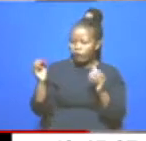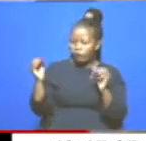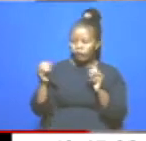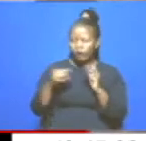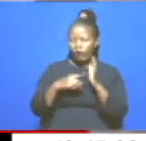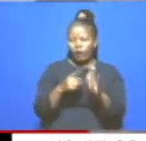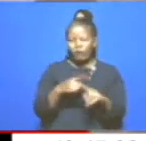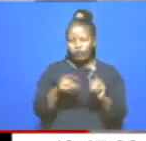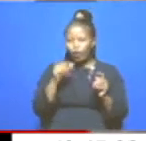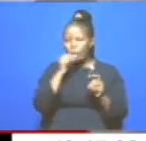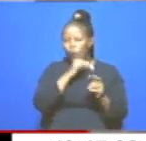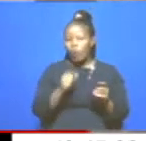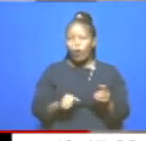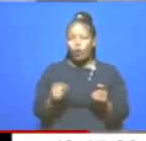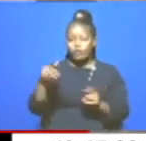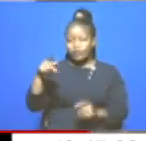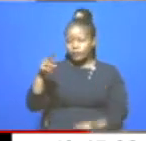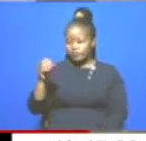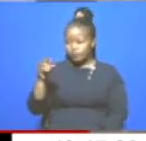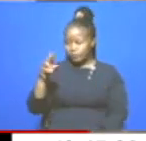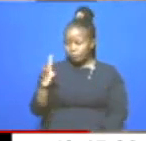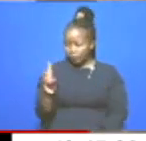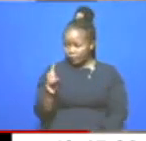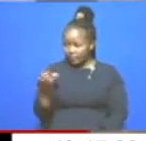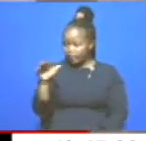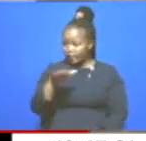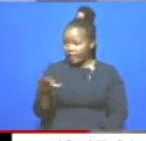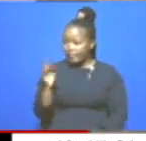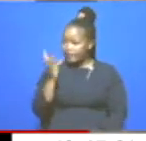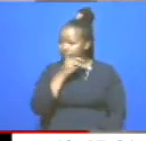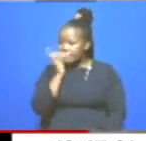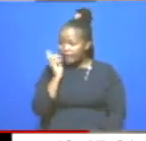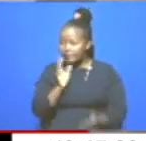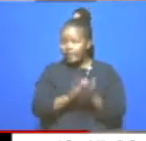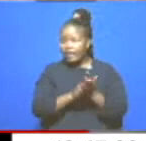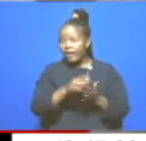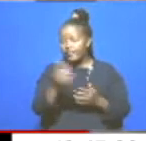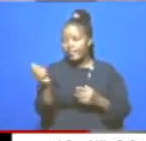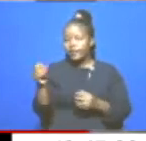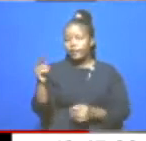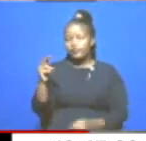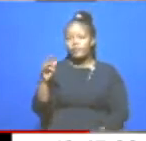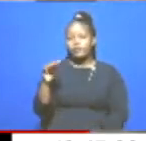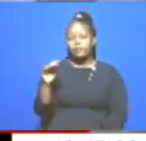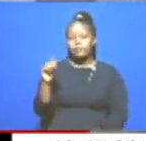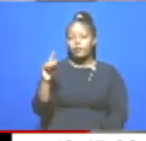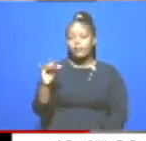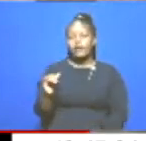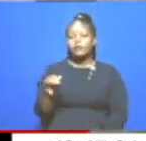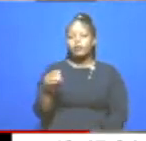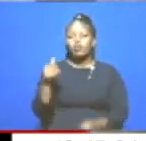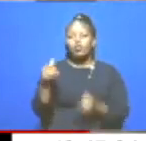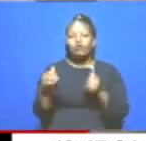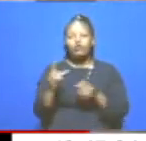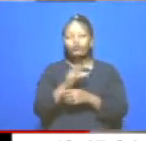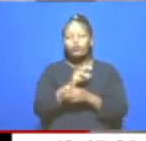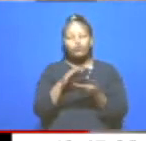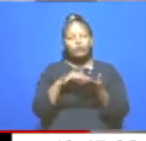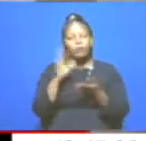Old Port ambao iko Island na kwenda upande wa pili upande wa Nyali, ambao itasaidia pakubwa kuweza kusafirisha watu. Na kwa sababu